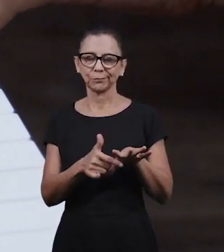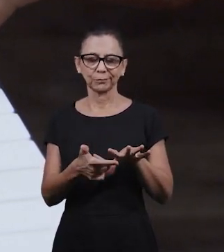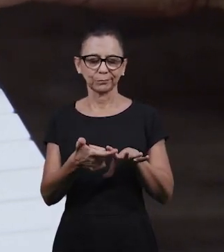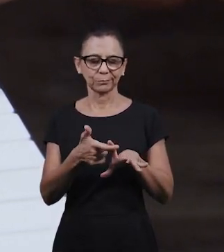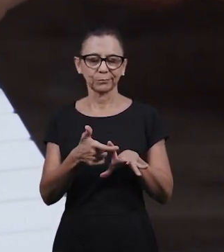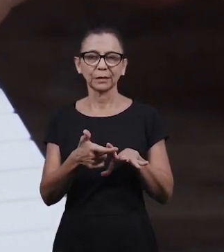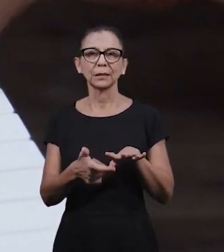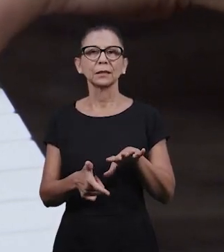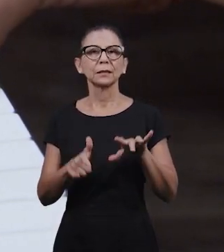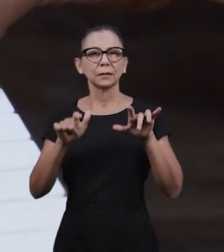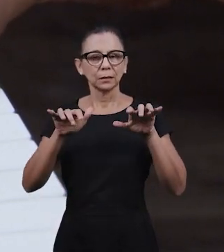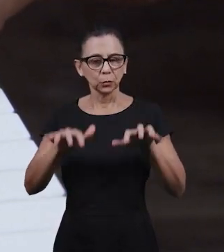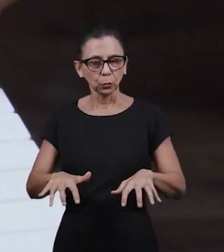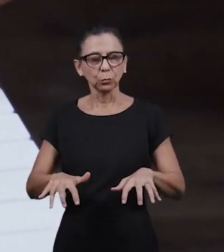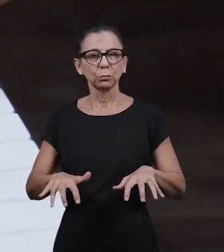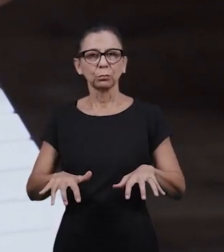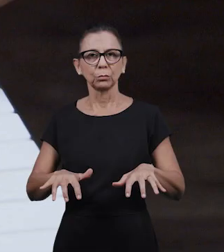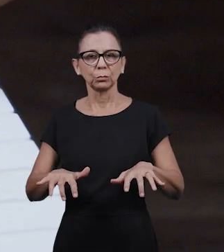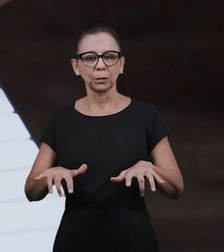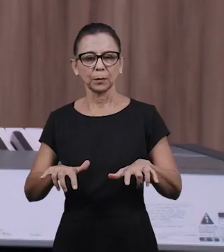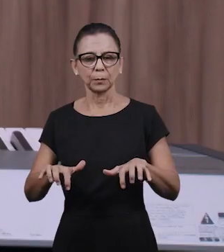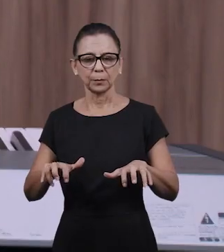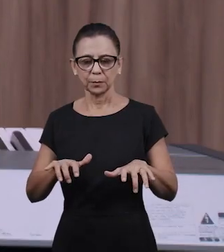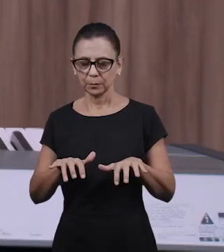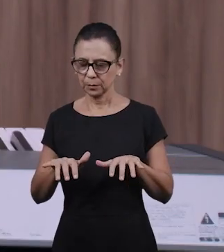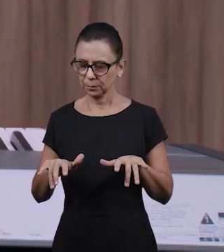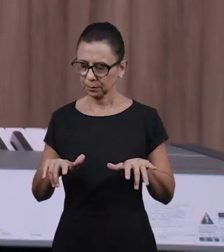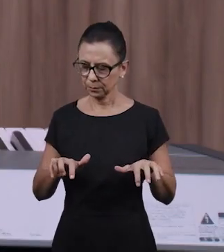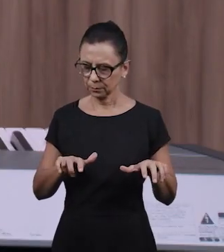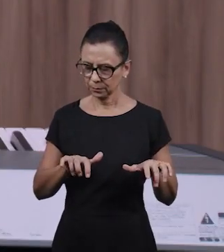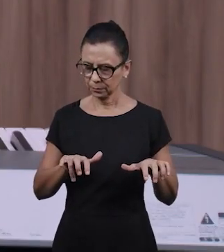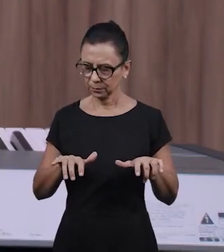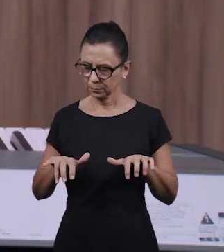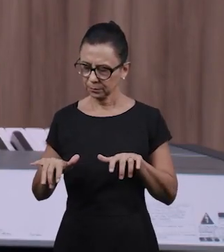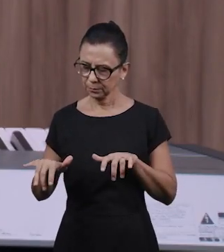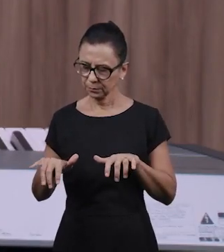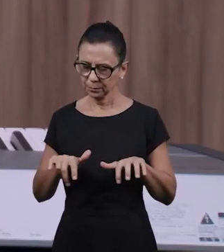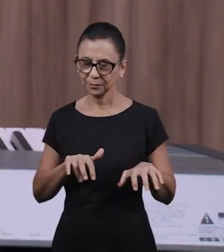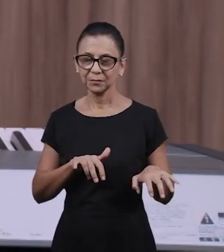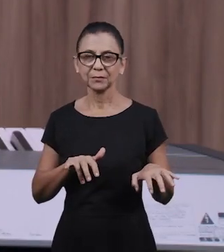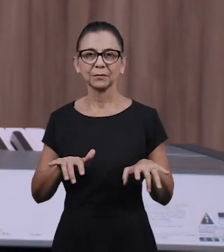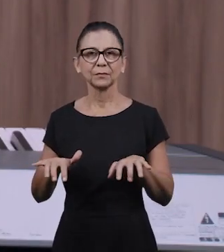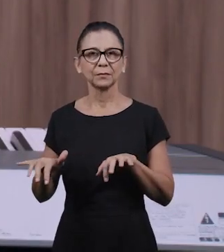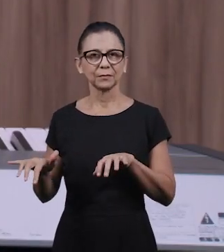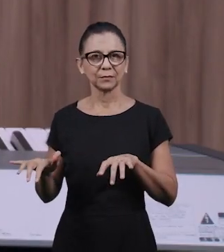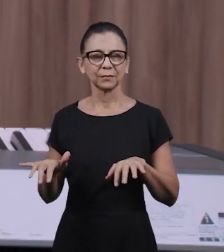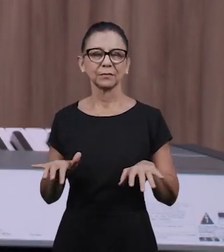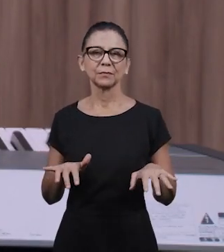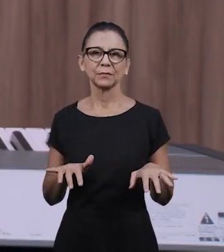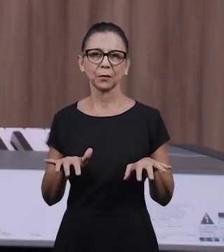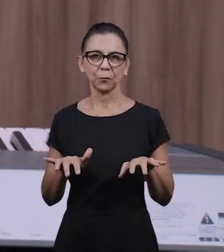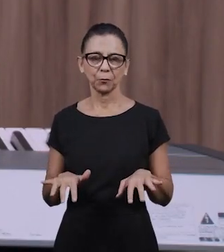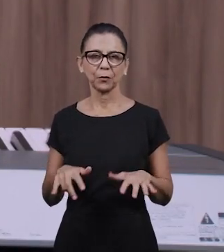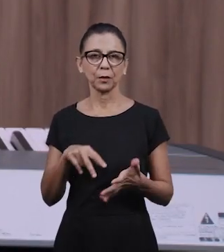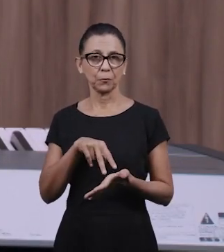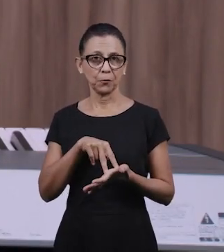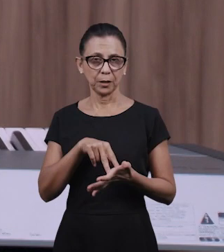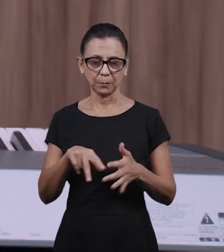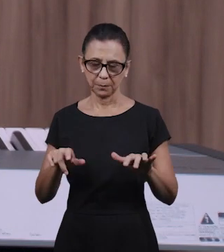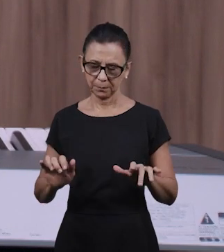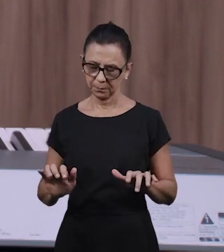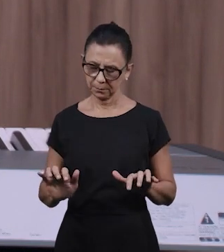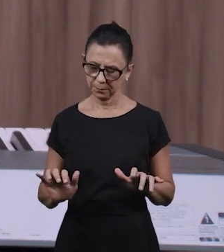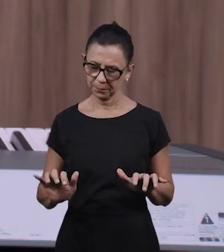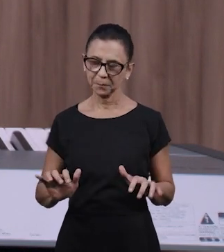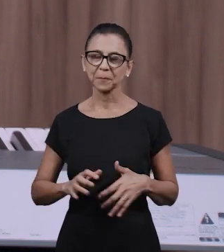la pointe du doigt qui touche toujours les touches. Même si votre doigt ne joue pas, n'appuie pas, il est en train